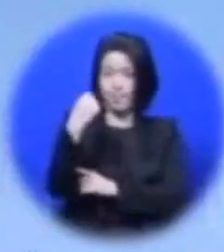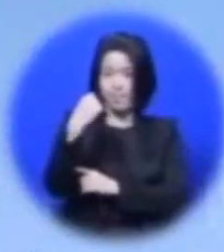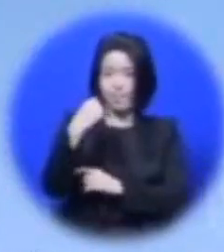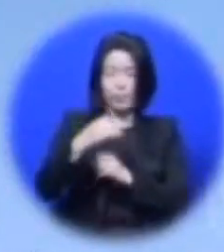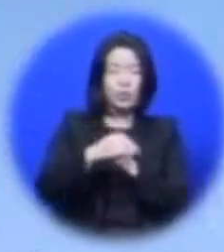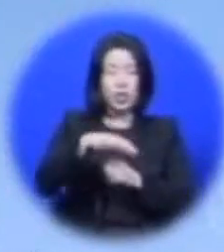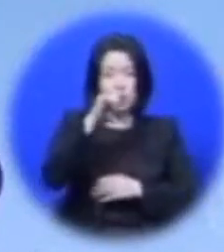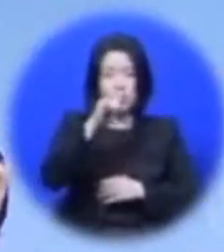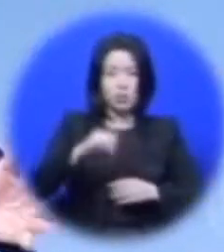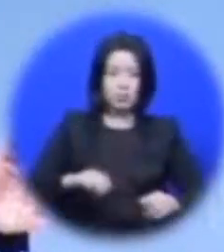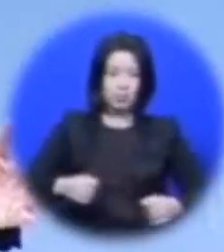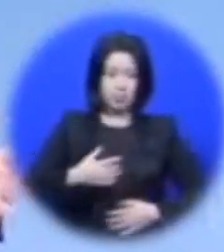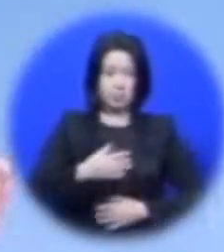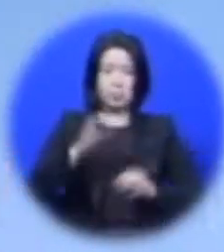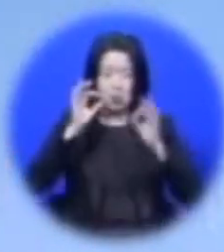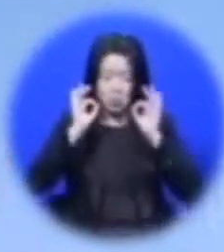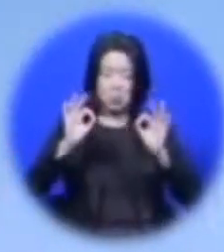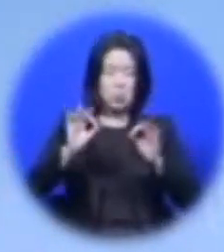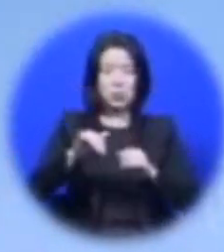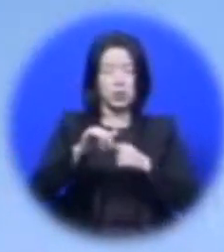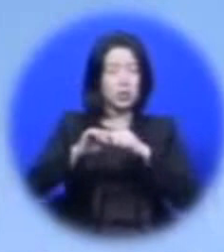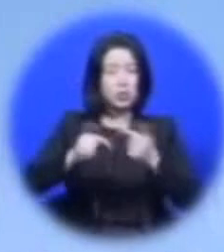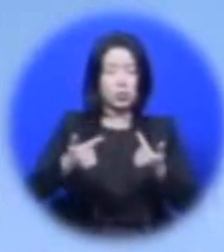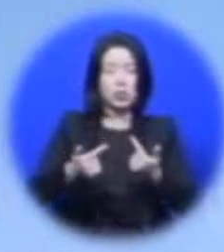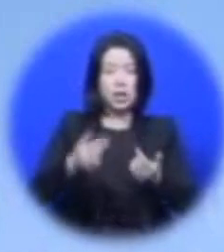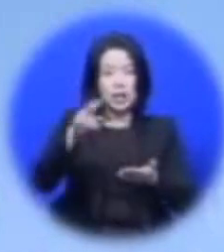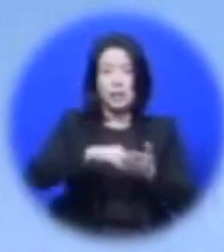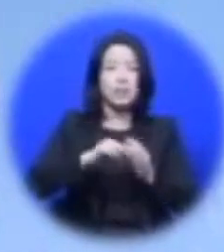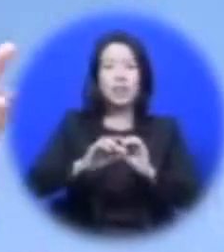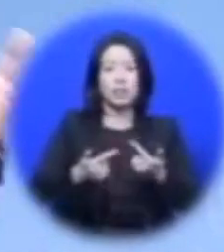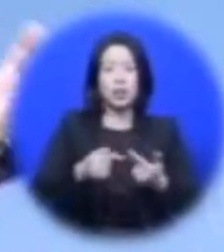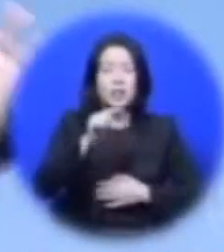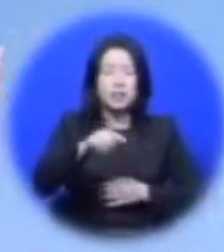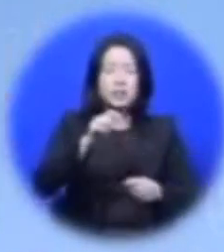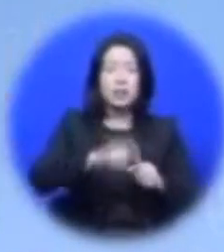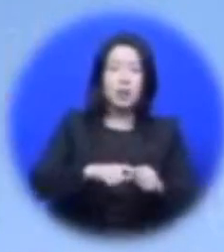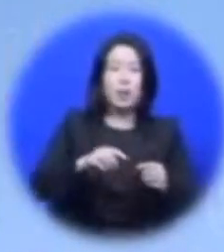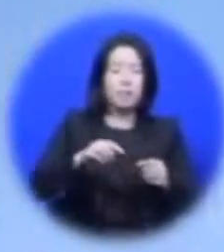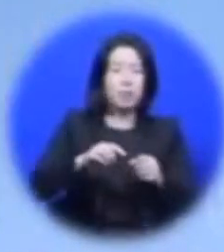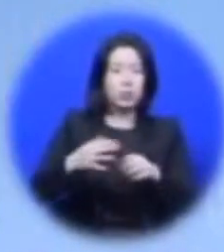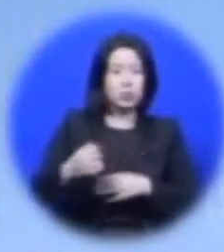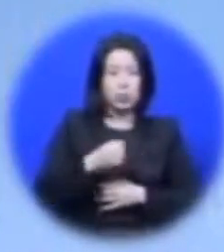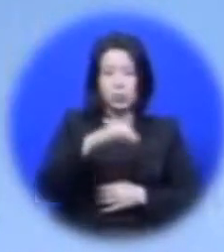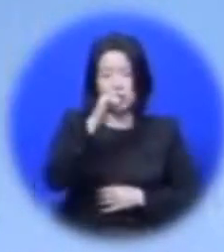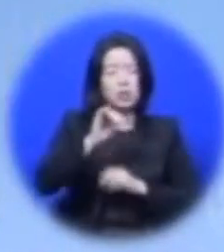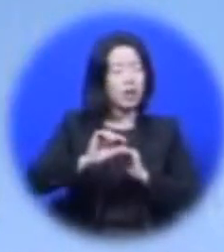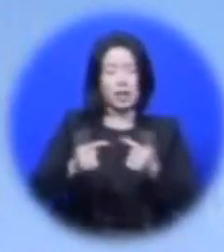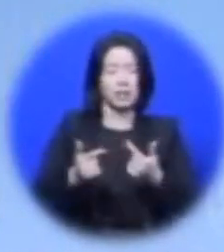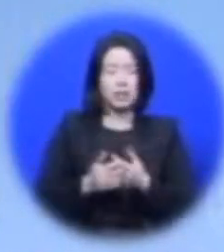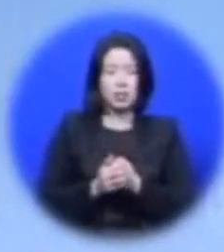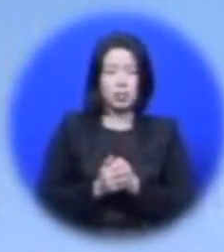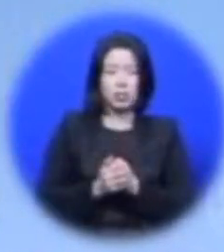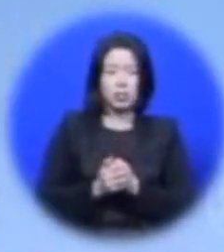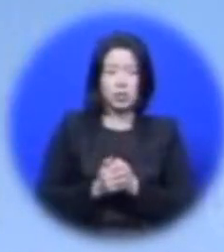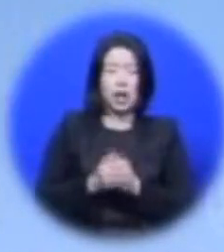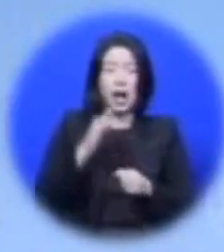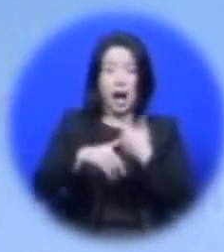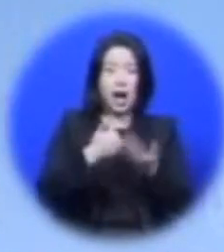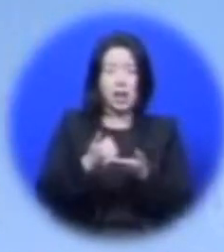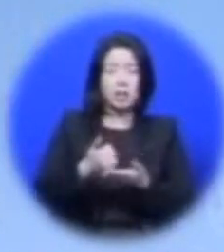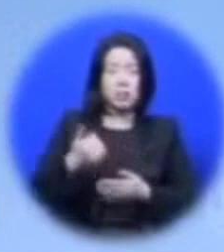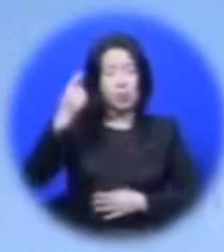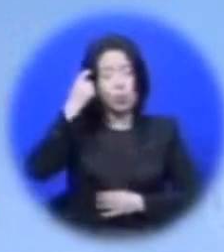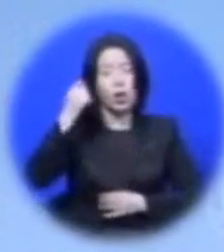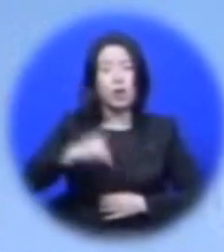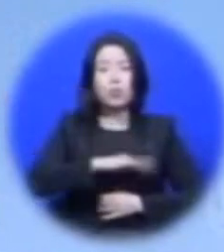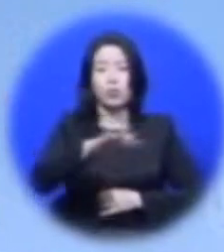그걸 과시하려고 성경 읽는 게 아니니까. 성경은 그런 목적으로 읽는 게 아니니까. 하나님이 왜 우리에게